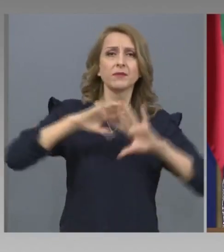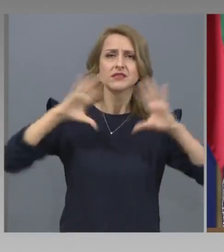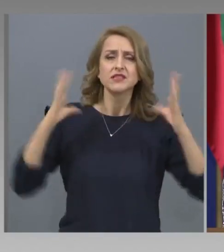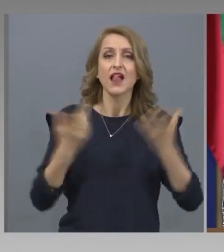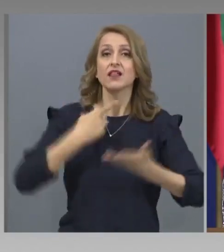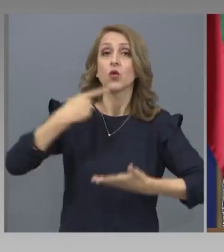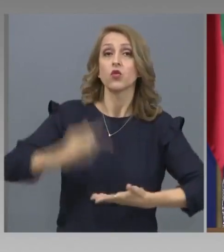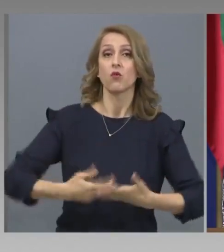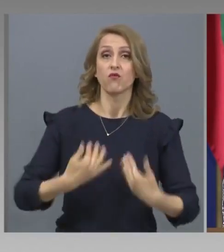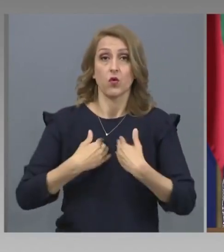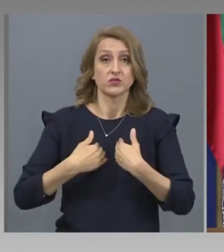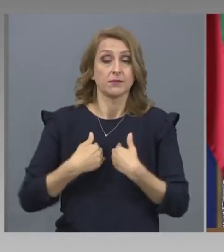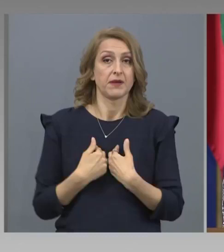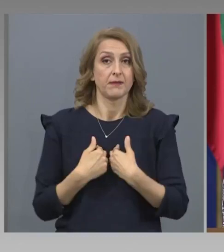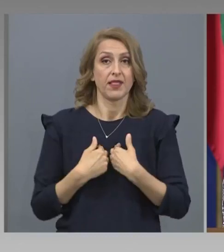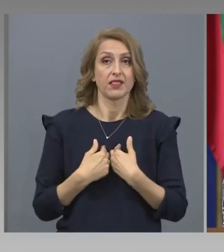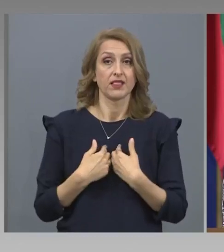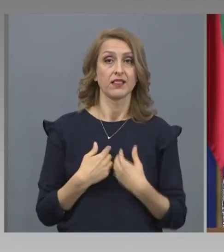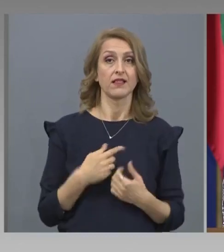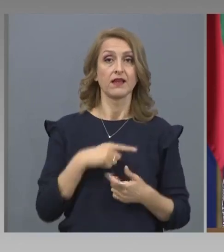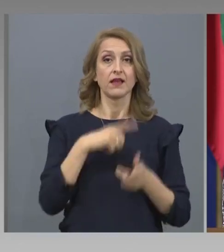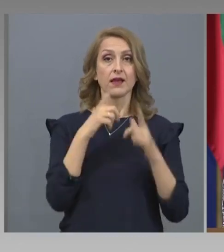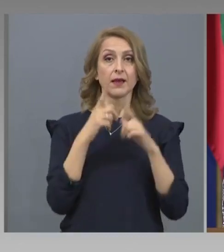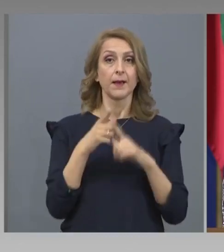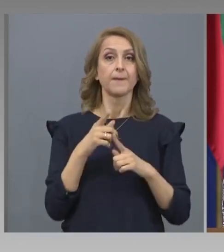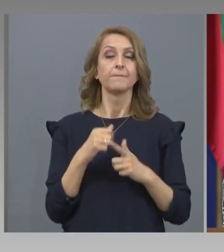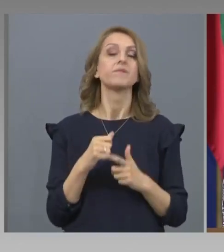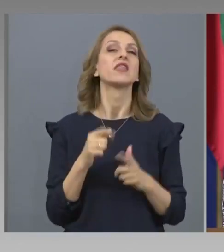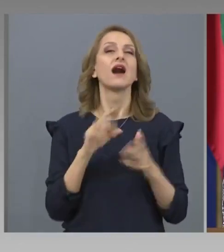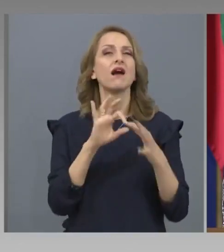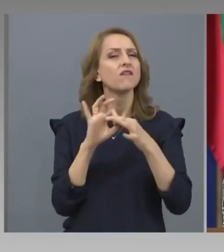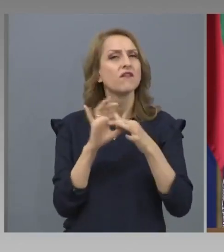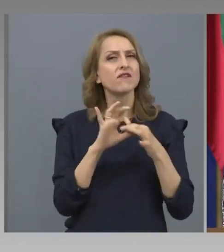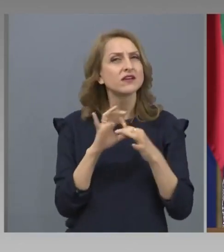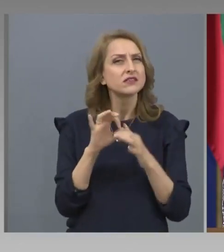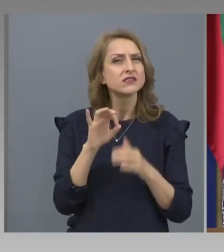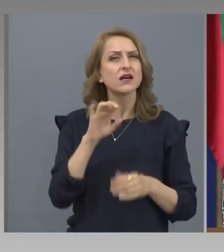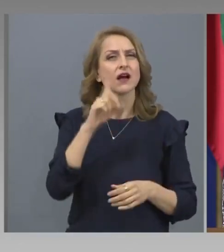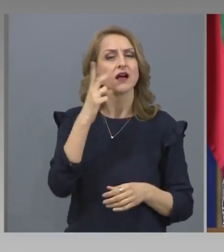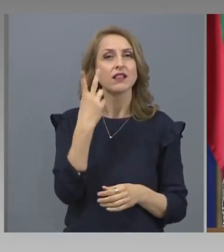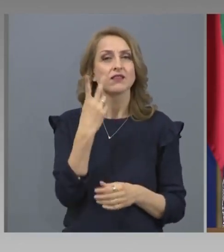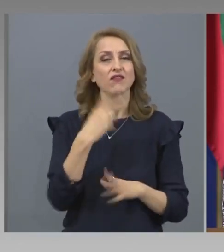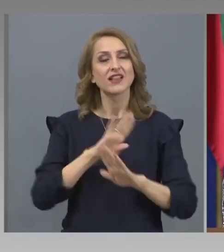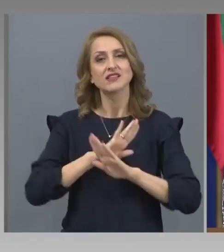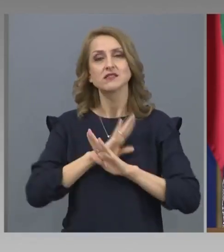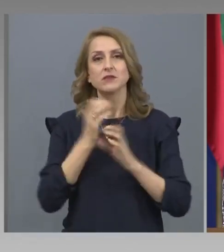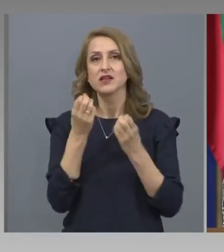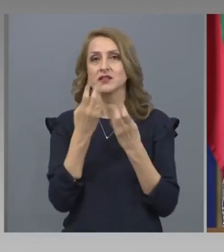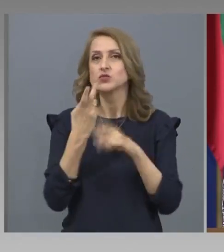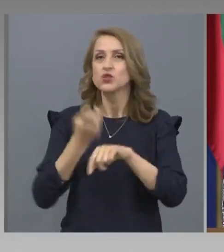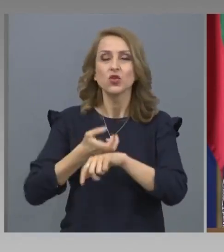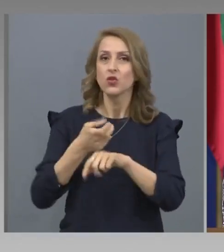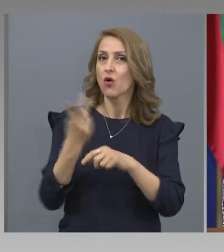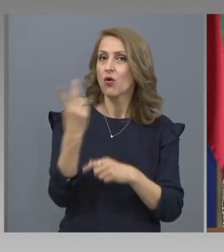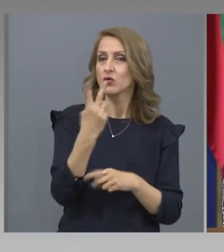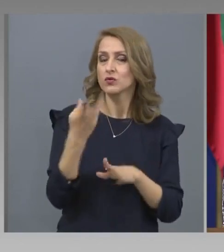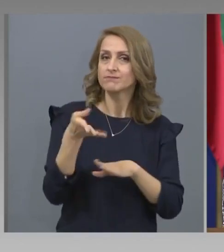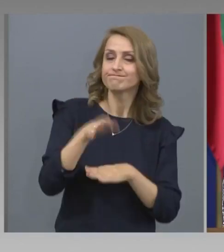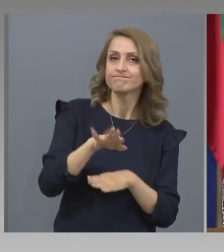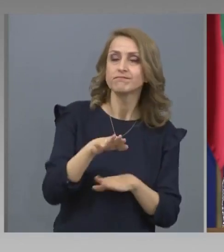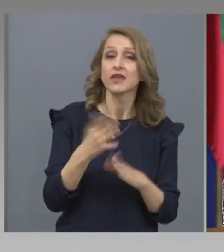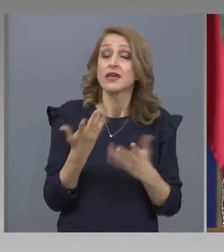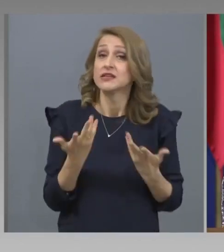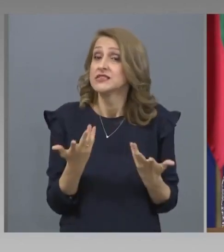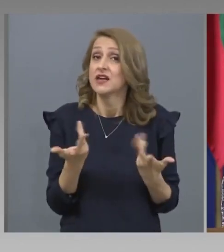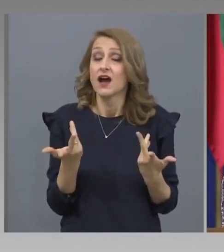Господин премиер и министър Ананиев, Надежда Василева, БНТ, във връзка с двата смъртни случая на медици, какви допълнителни мерки